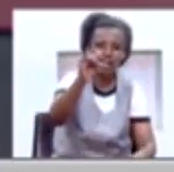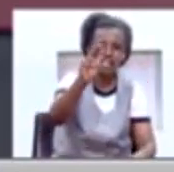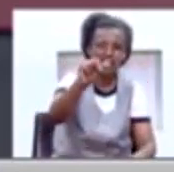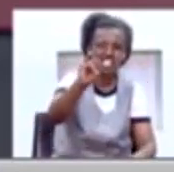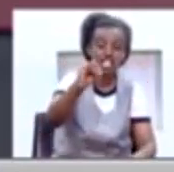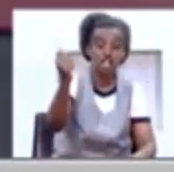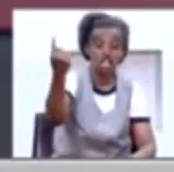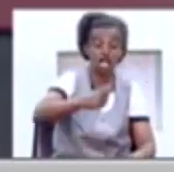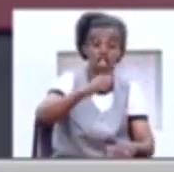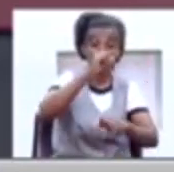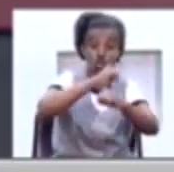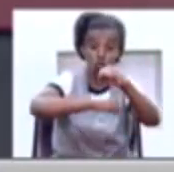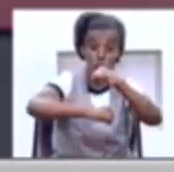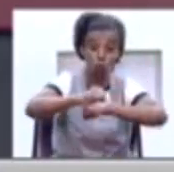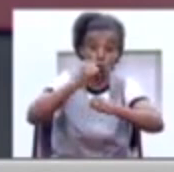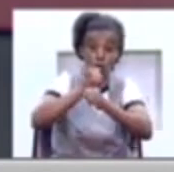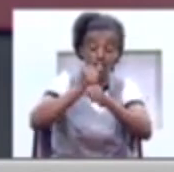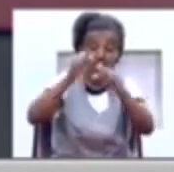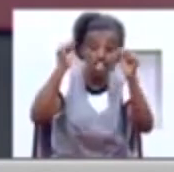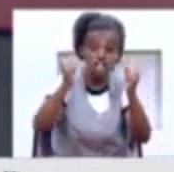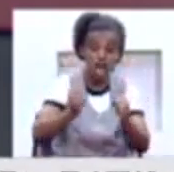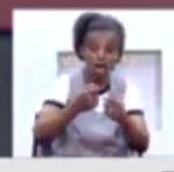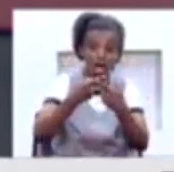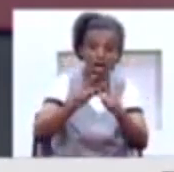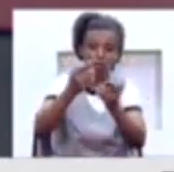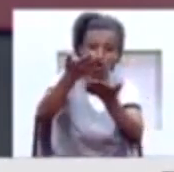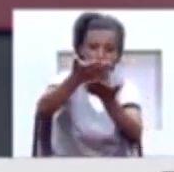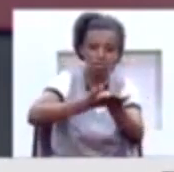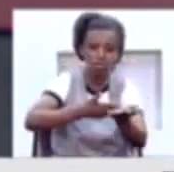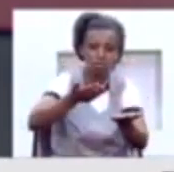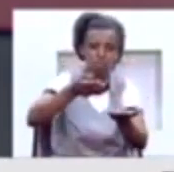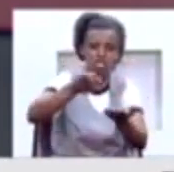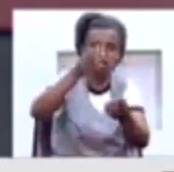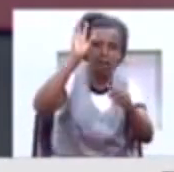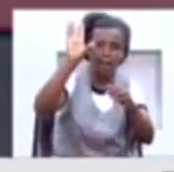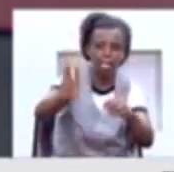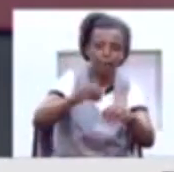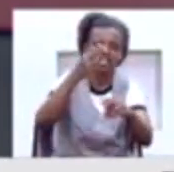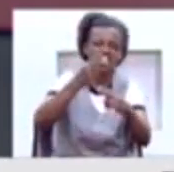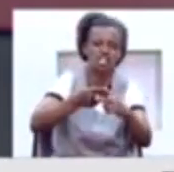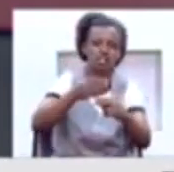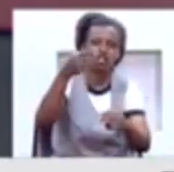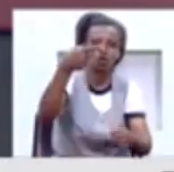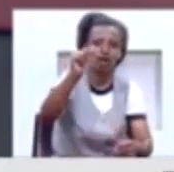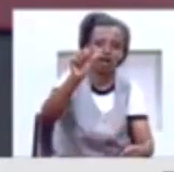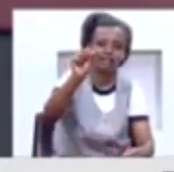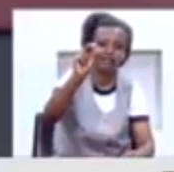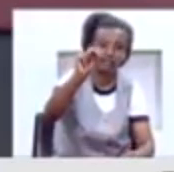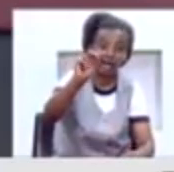yaje gukora ikizami nta byangombwa akuye muri komine agera naho yita izina ritari rye yise Gasana Jean